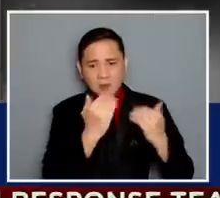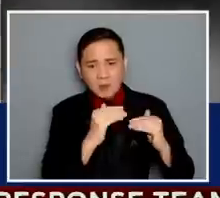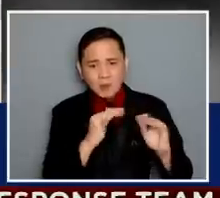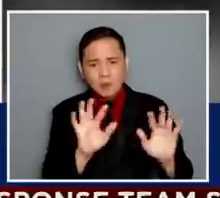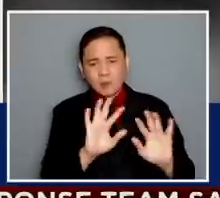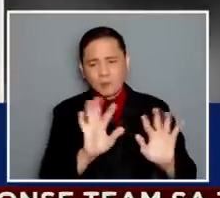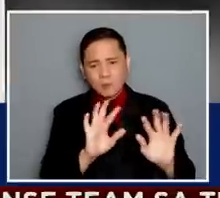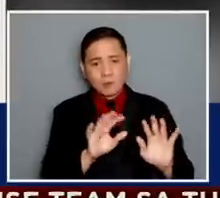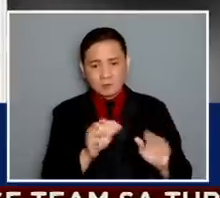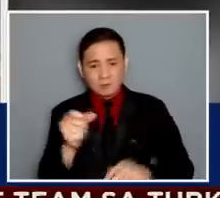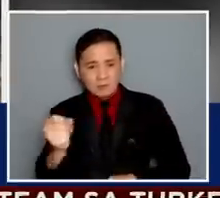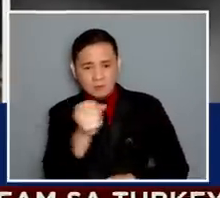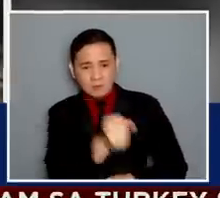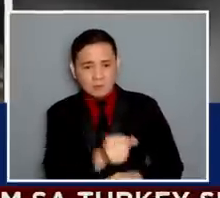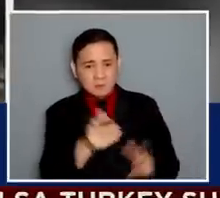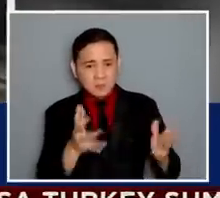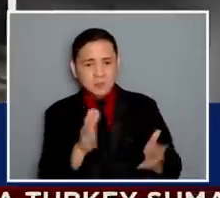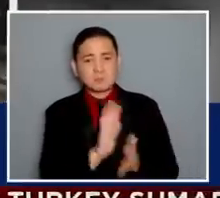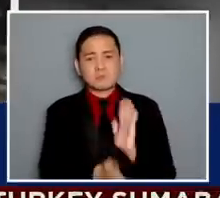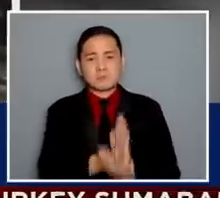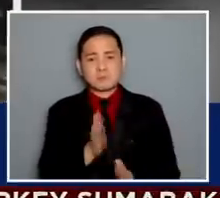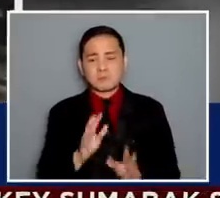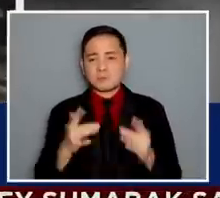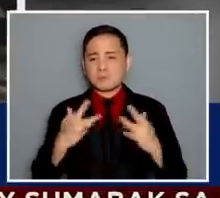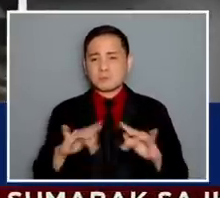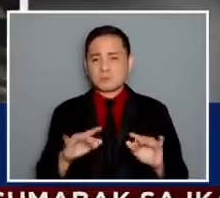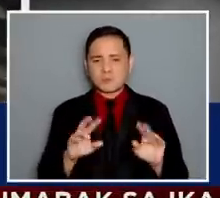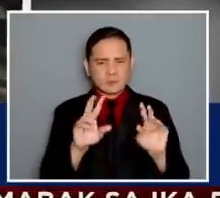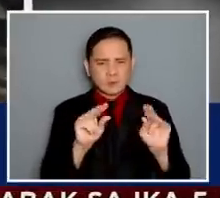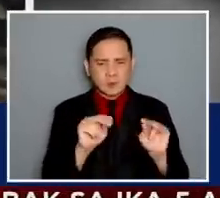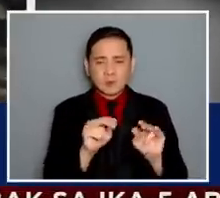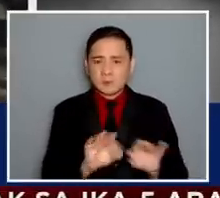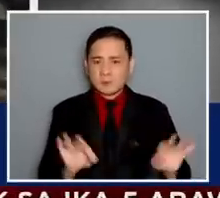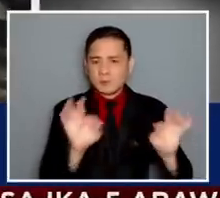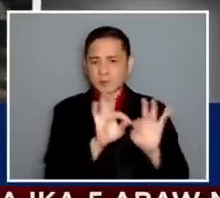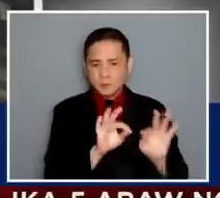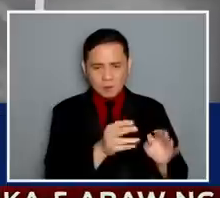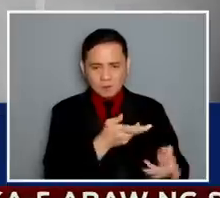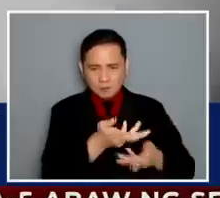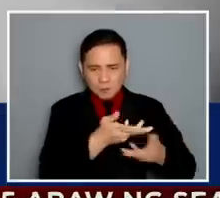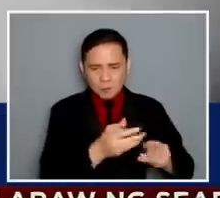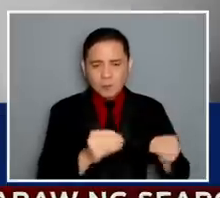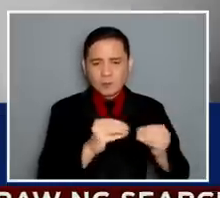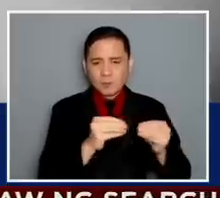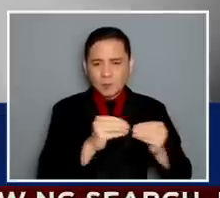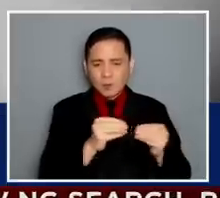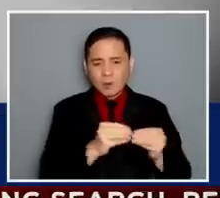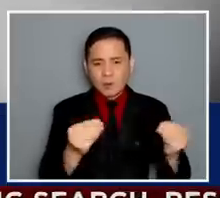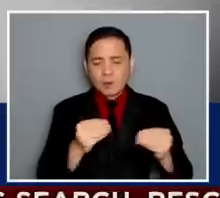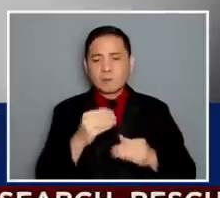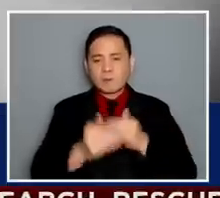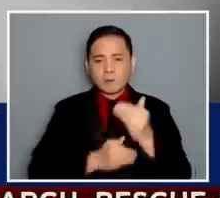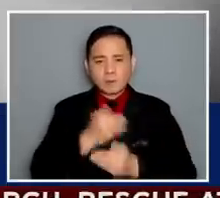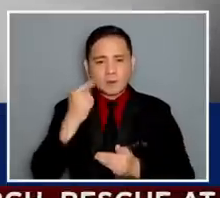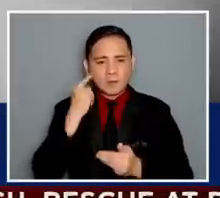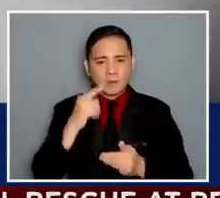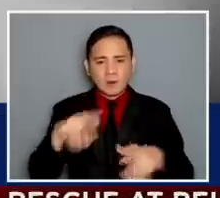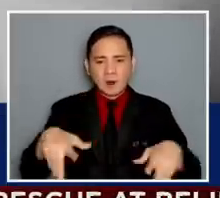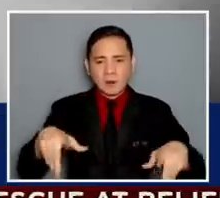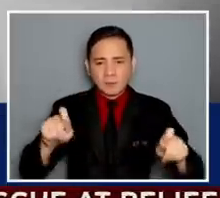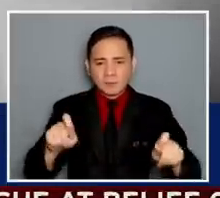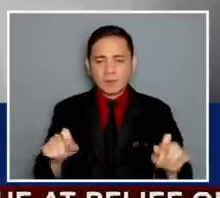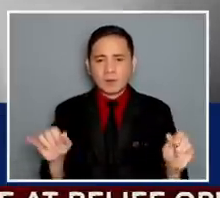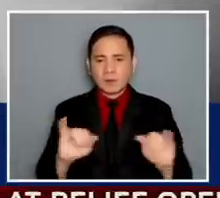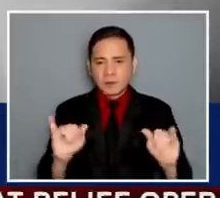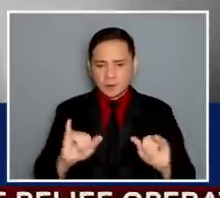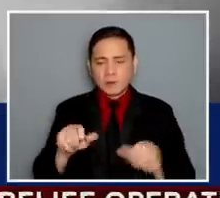sa pasilidad, kundi dapat ihanda rin sila sa posibleng pagpapaampun at iba pang alternatibong